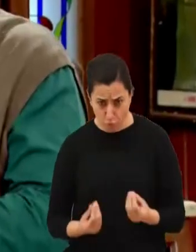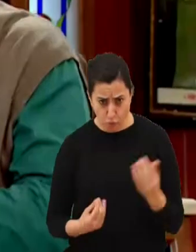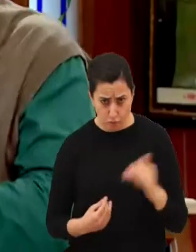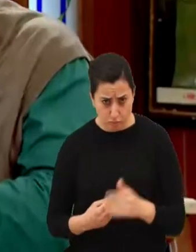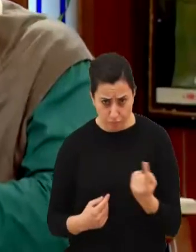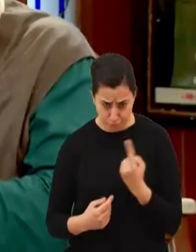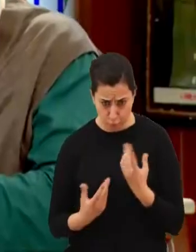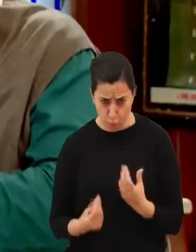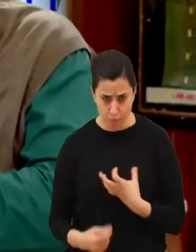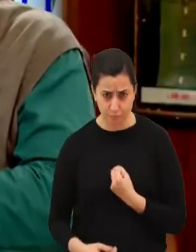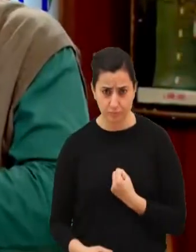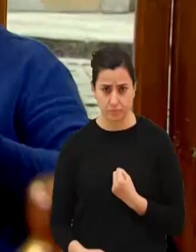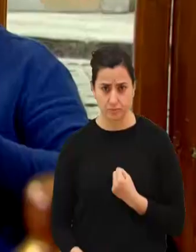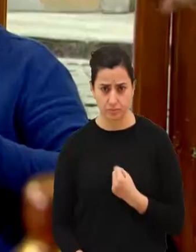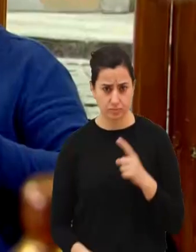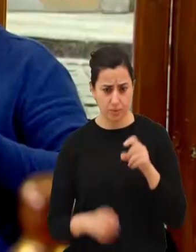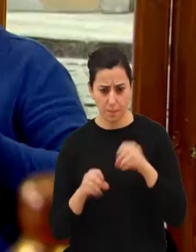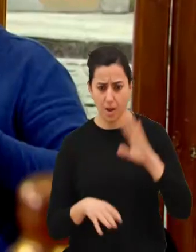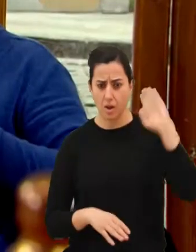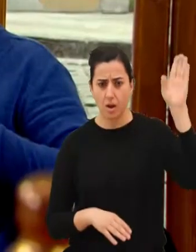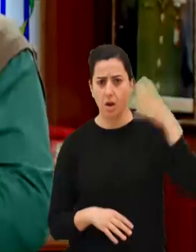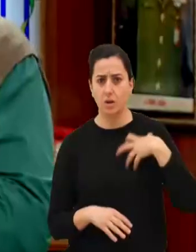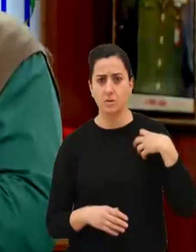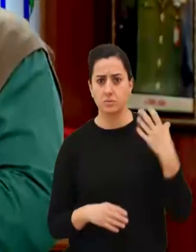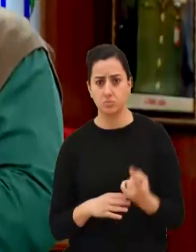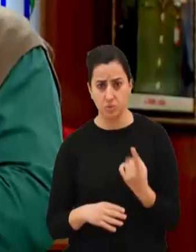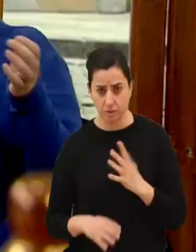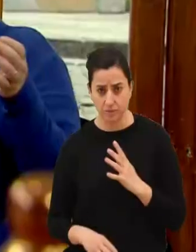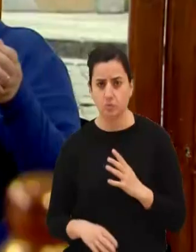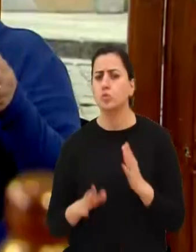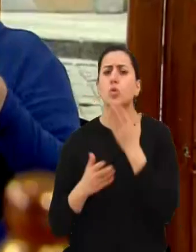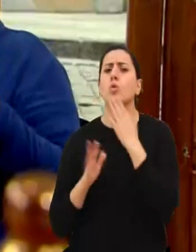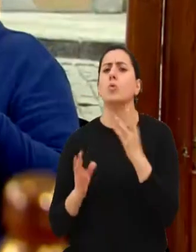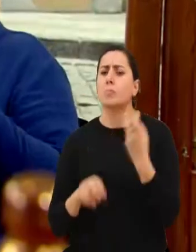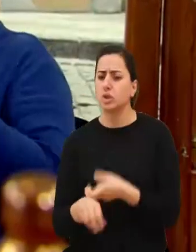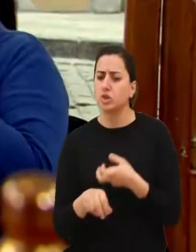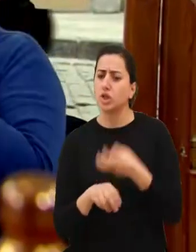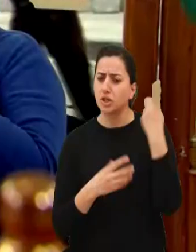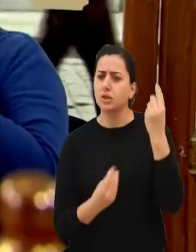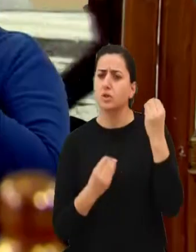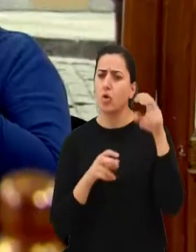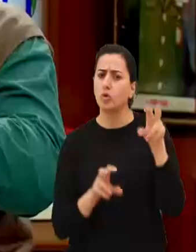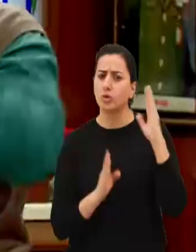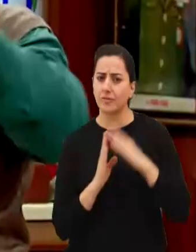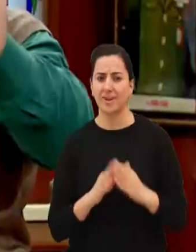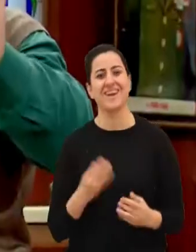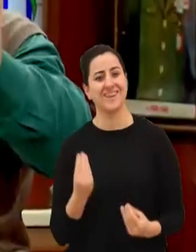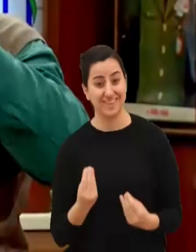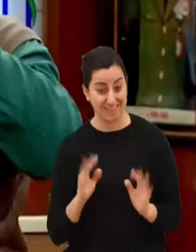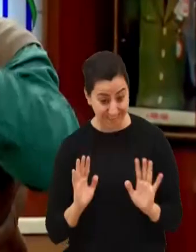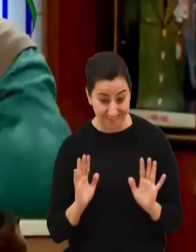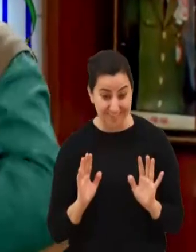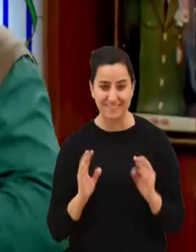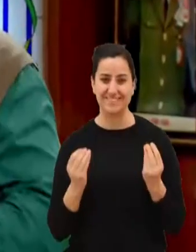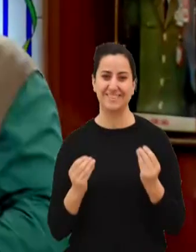yoksa? Bir şey oldu da... Sen buradasın, anam orada. Ne oldu? Yok ayol yok, hiçbir şey yok maşallah. Öyle iyi iyi oturuyor. Allah!